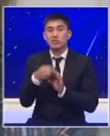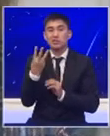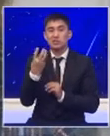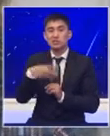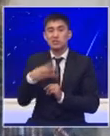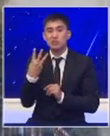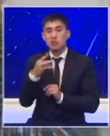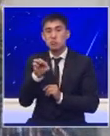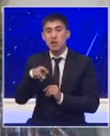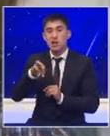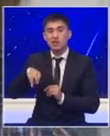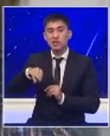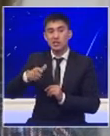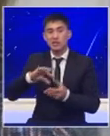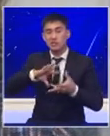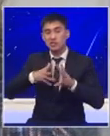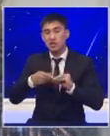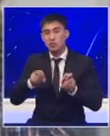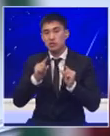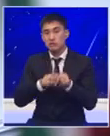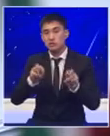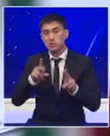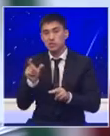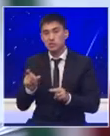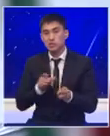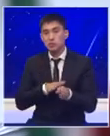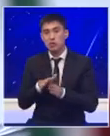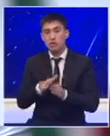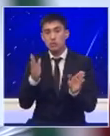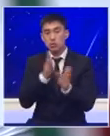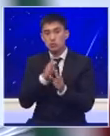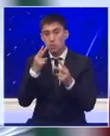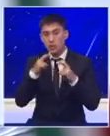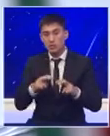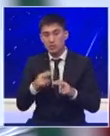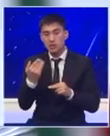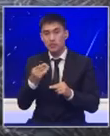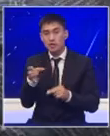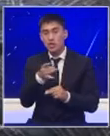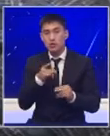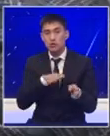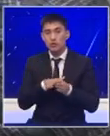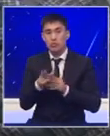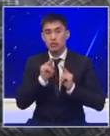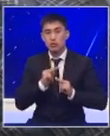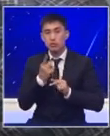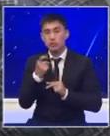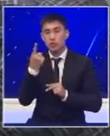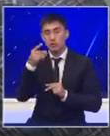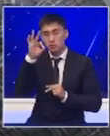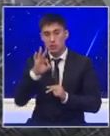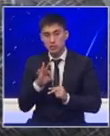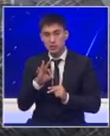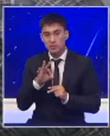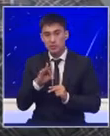325 миллиардов тенге в целом по словам специалистов в рамках исполнения прогнозных показателей регион выполнил работу на 101